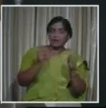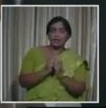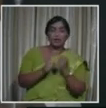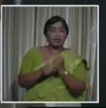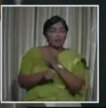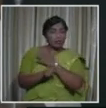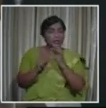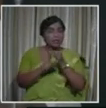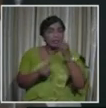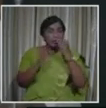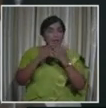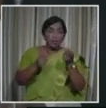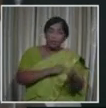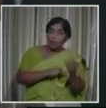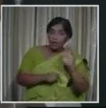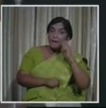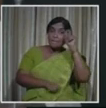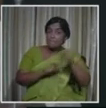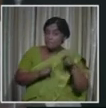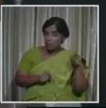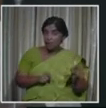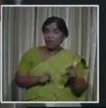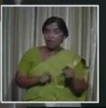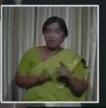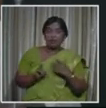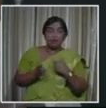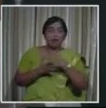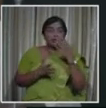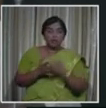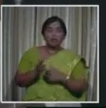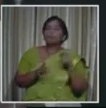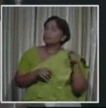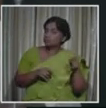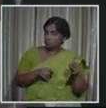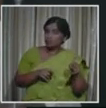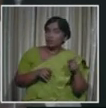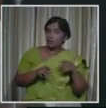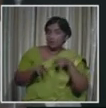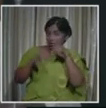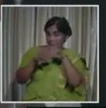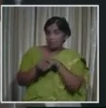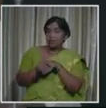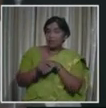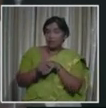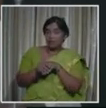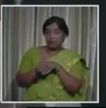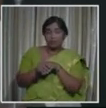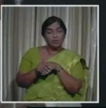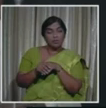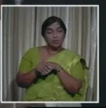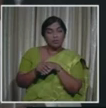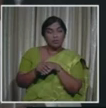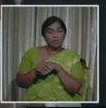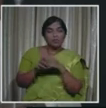ගෝඨාභය ජනාධිපතිතුමායි ගෙදරට ගහපු මිනිස්සුන්ට දී වාර්තා කියනවා ඉතාමත්ම මේක ඇතුලේ තියන්නේ මේ කියනෝ මේ